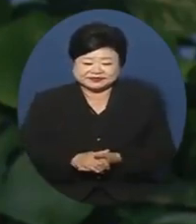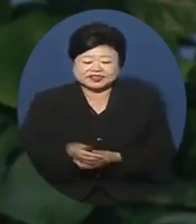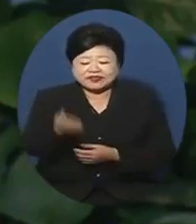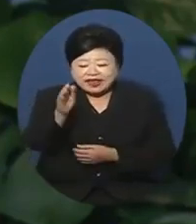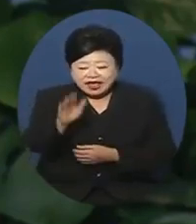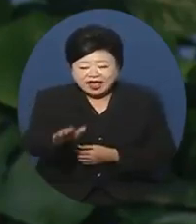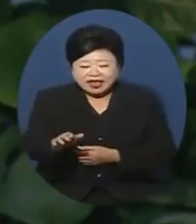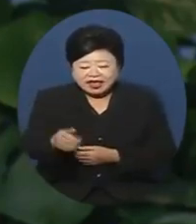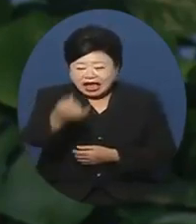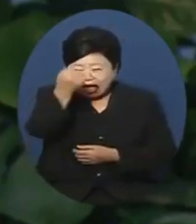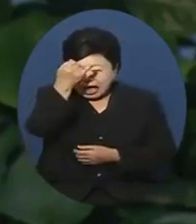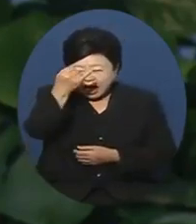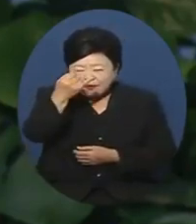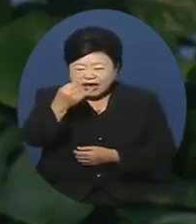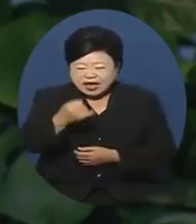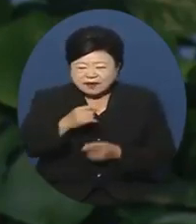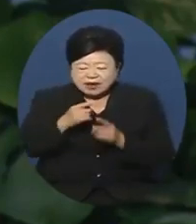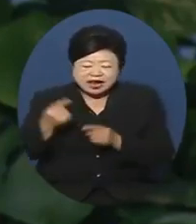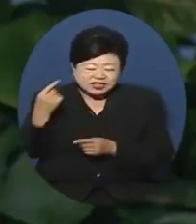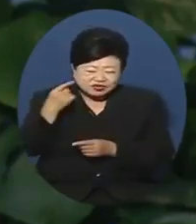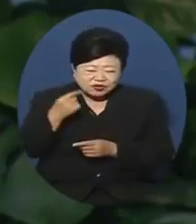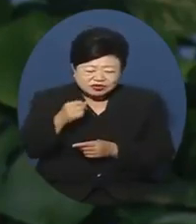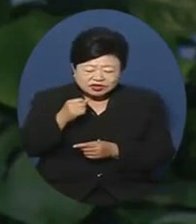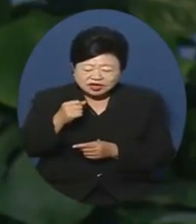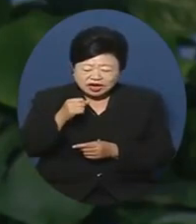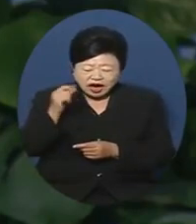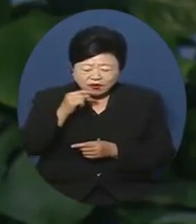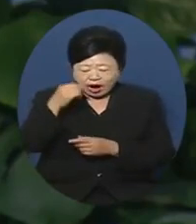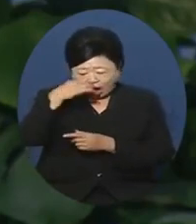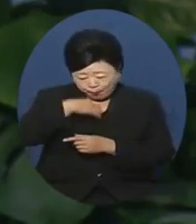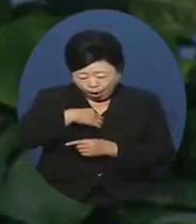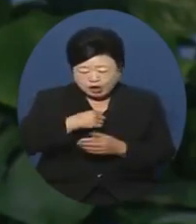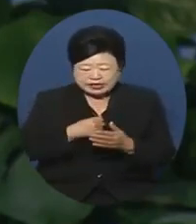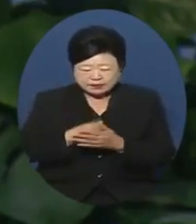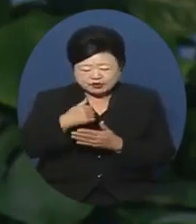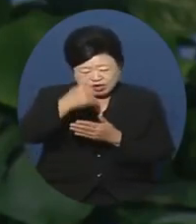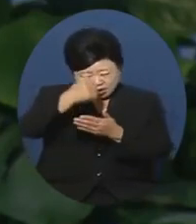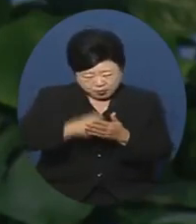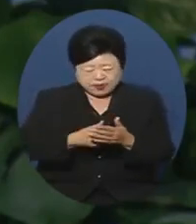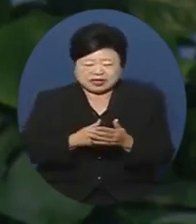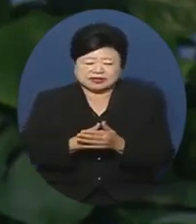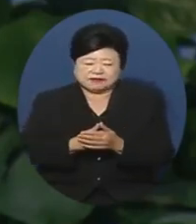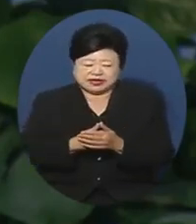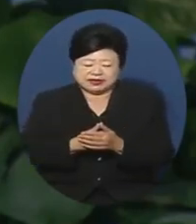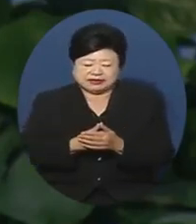그런데 하와의 말을 듣고 선악과를 먹어서 타락했기 때문에